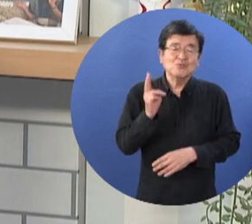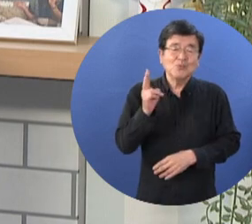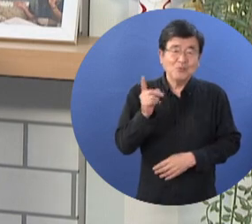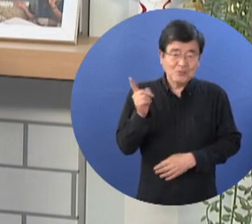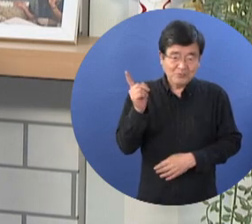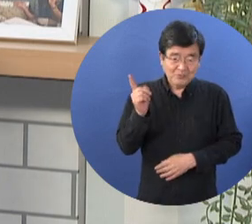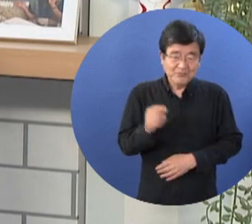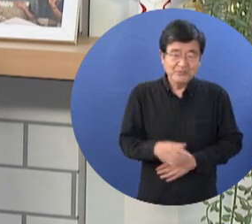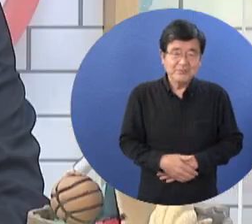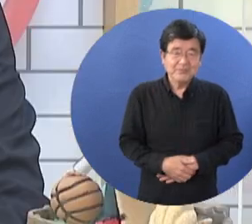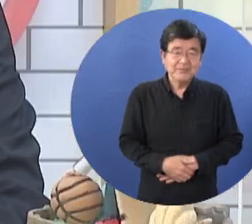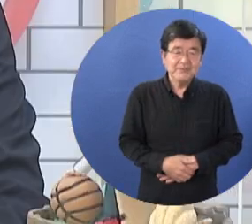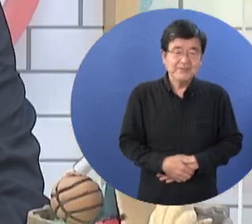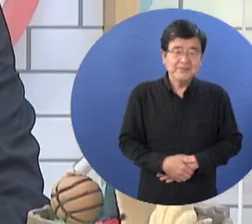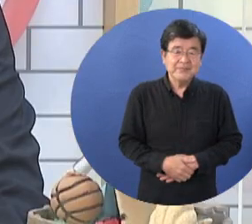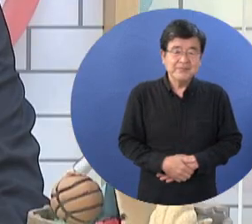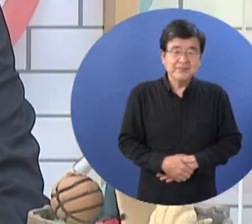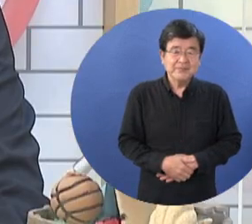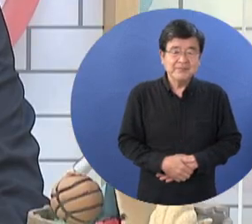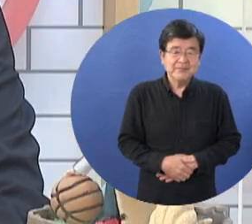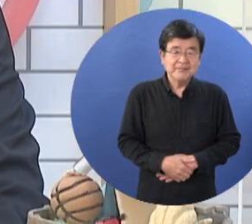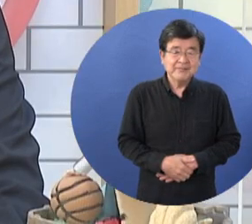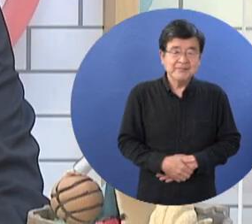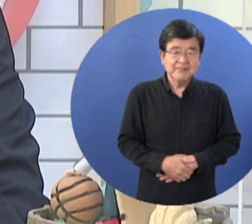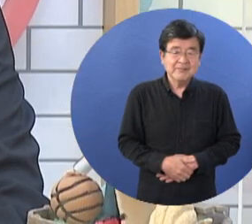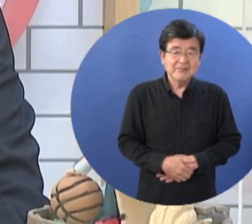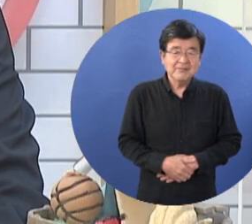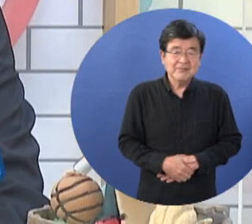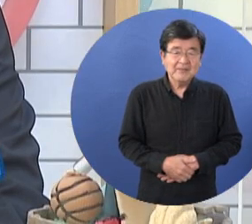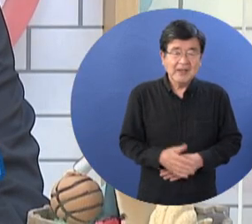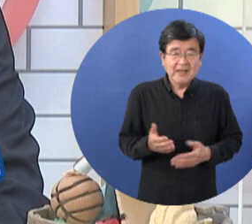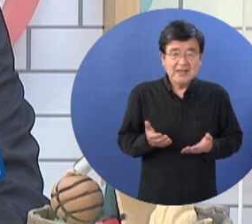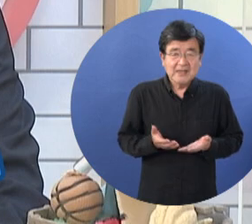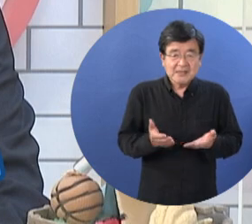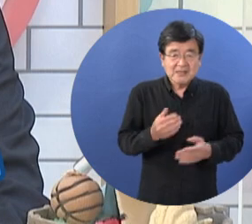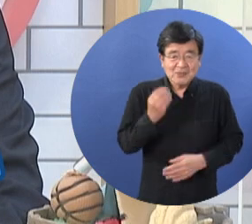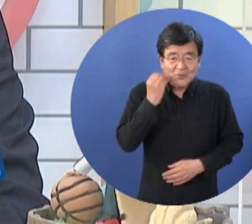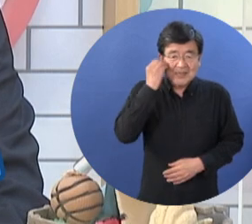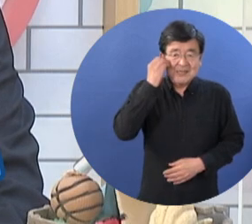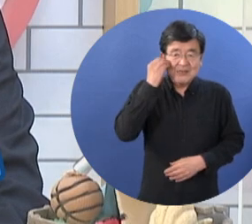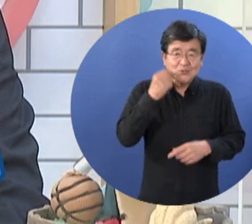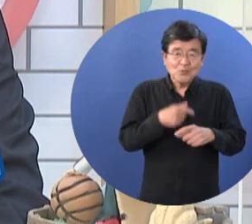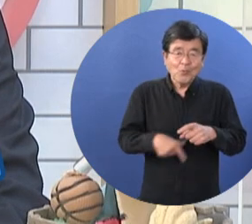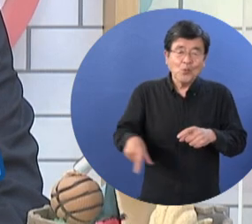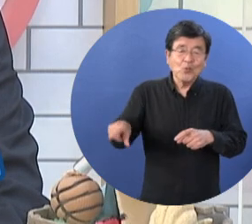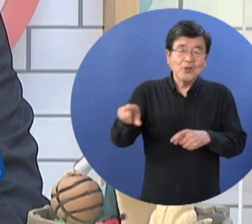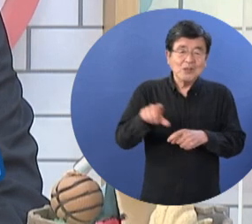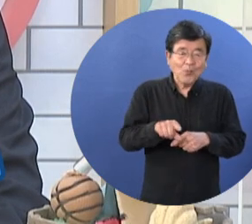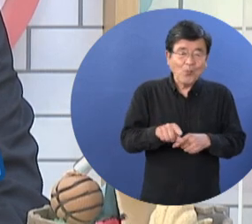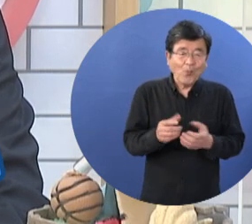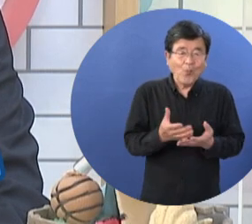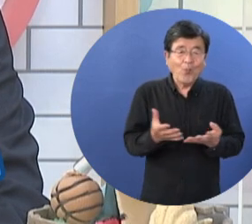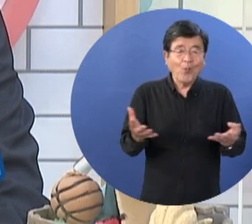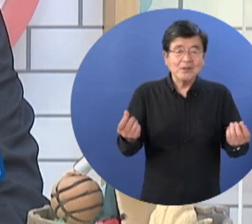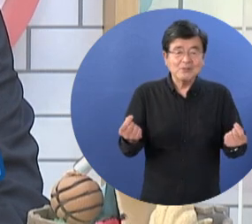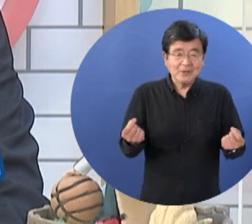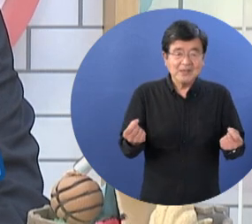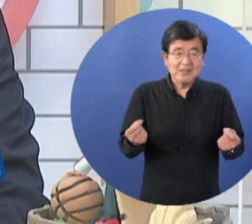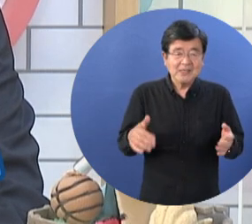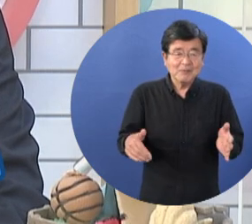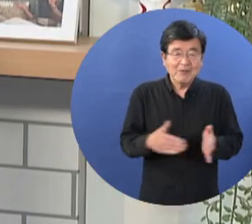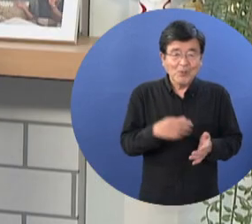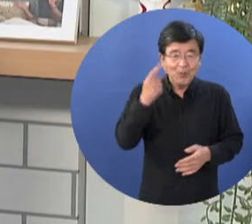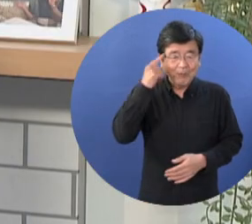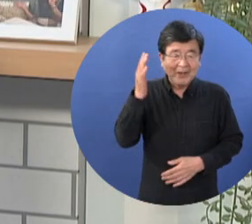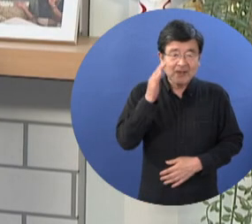ているということなんですよね。 僕らがじゃあなんとなくこう自覚したりとか、感じているものよりちょっと多いですよね。 そう